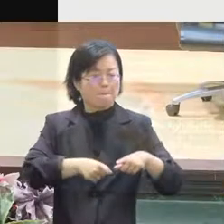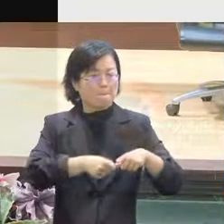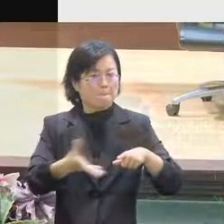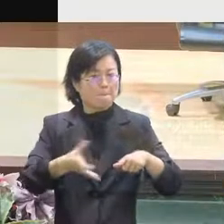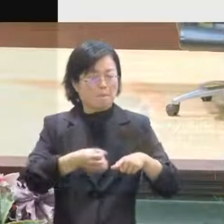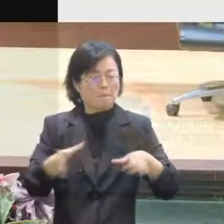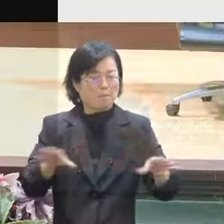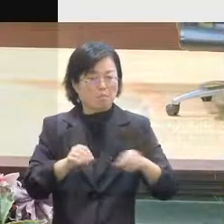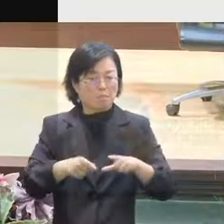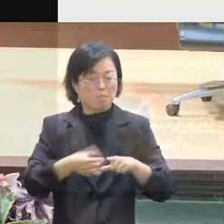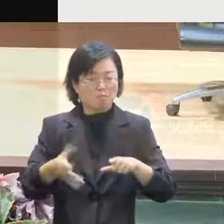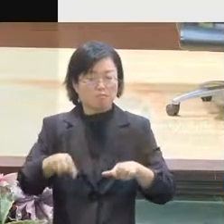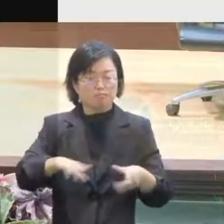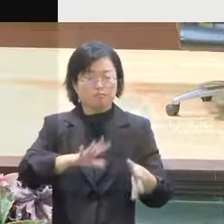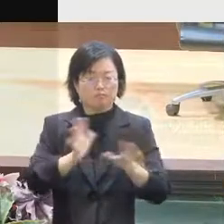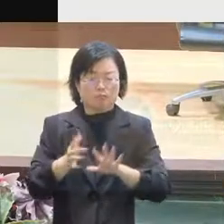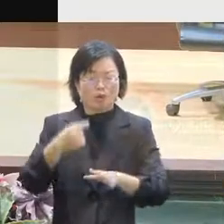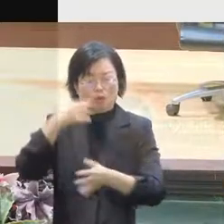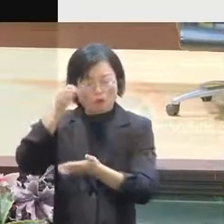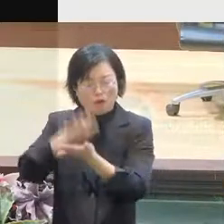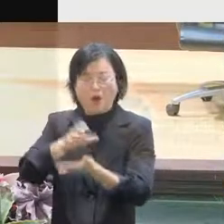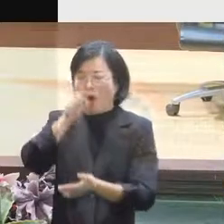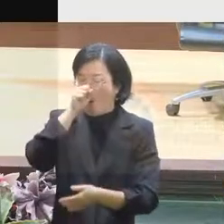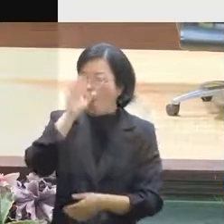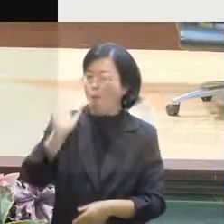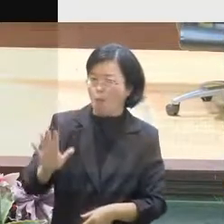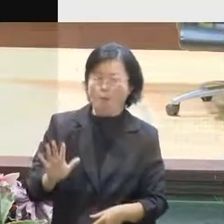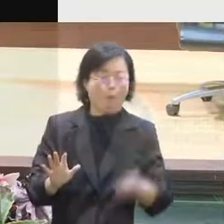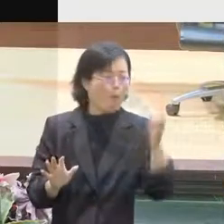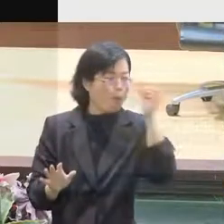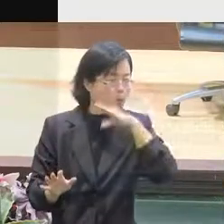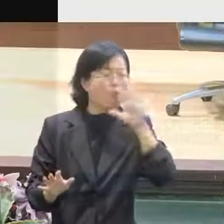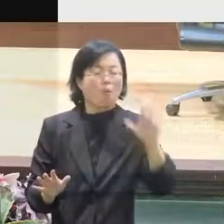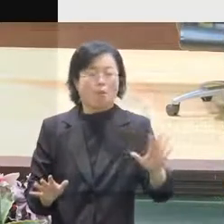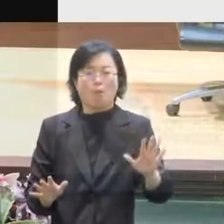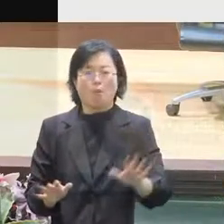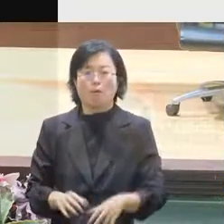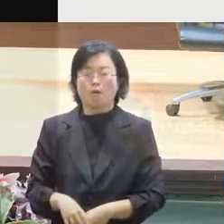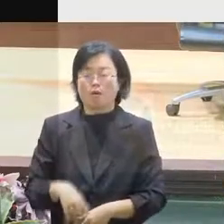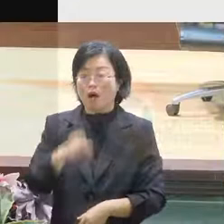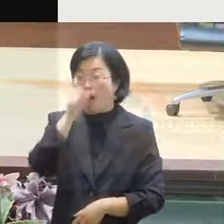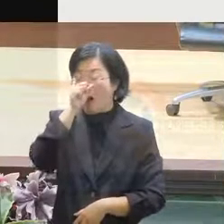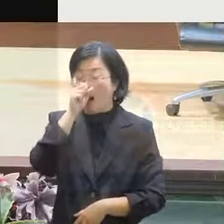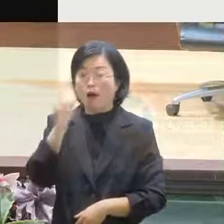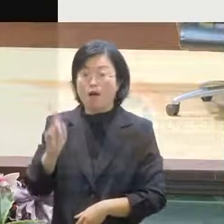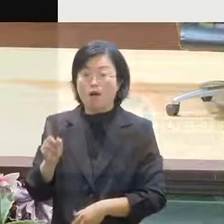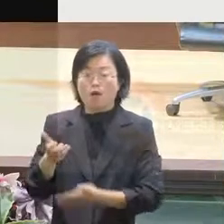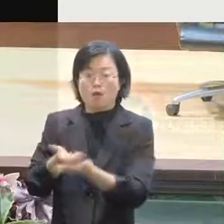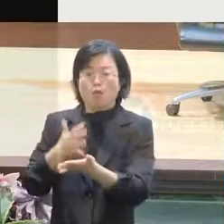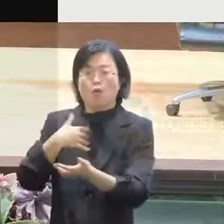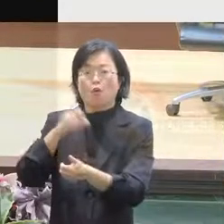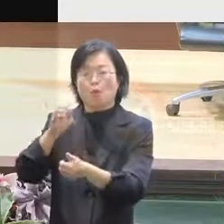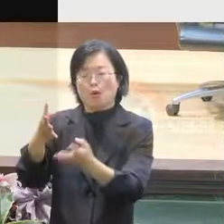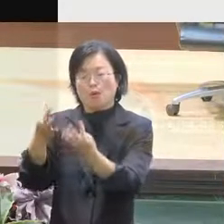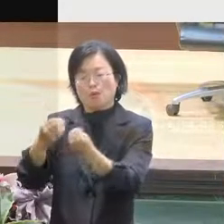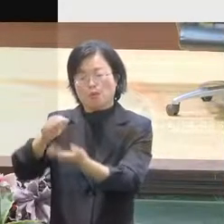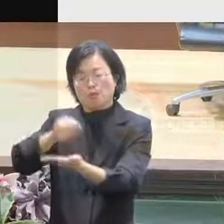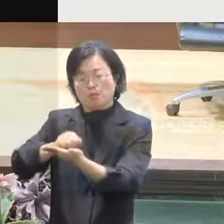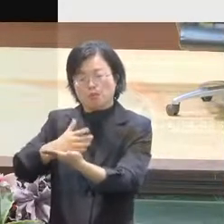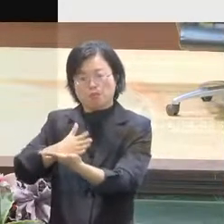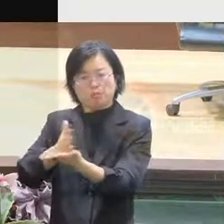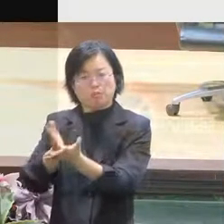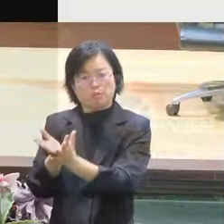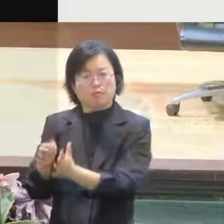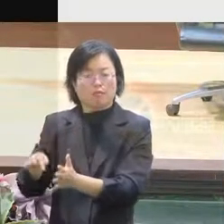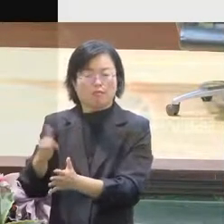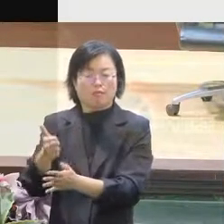实有好也有不好的地方。那好的地方呢就是除了刚才讲的几个数据的类别之外呢，其实